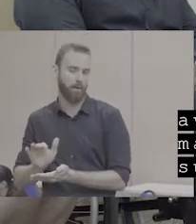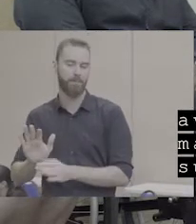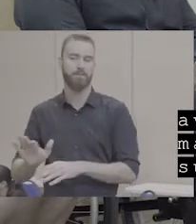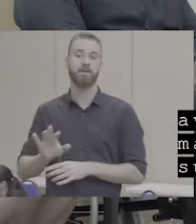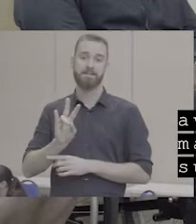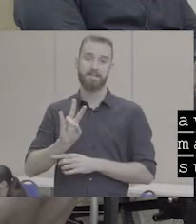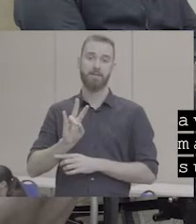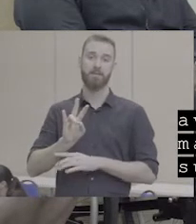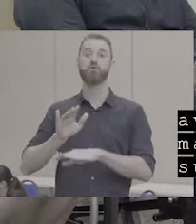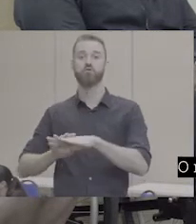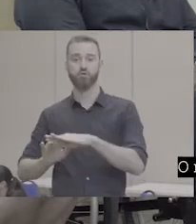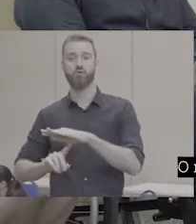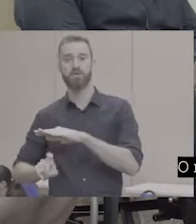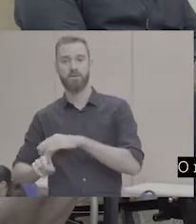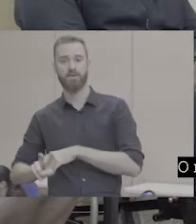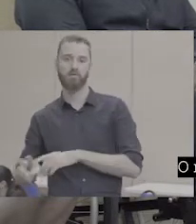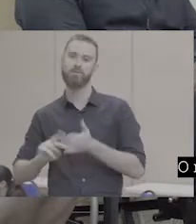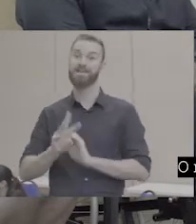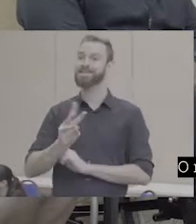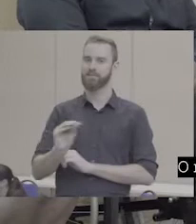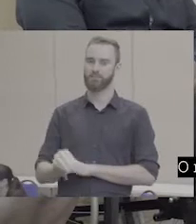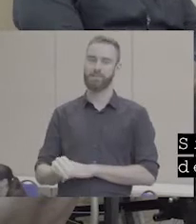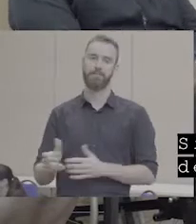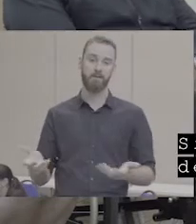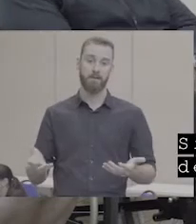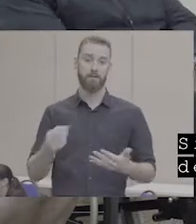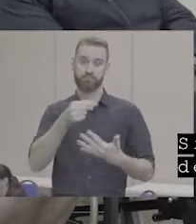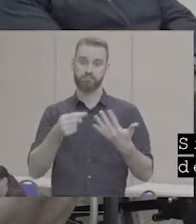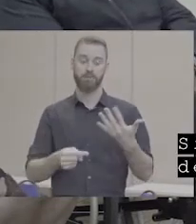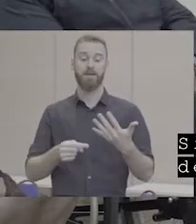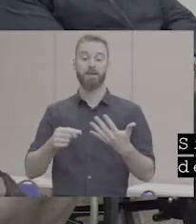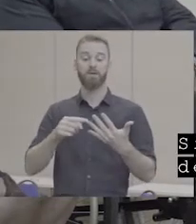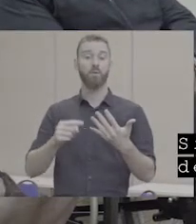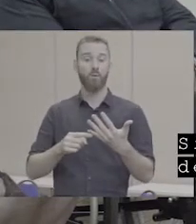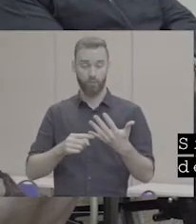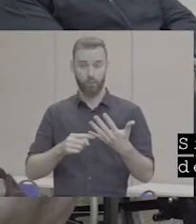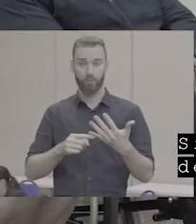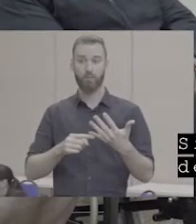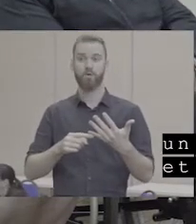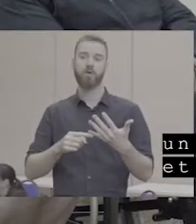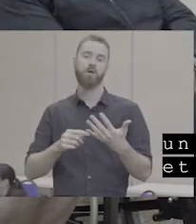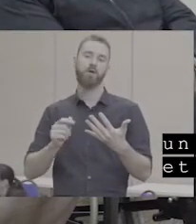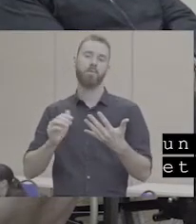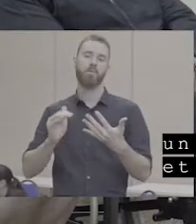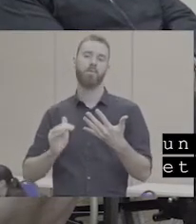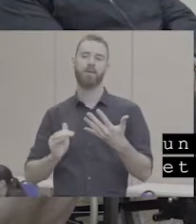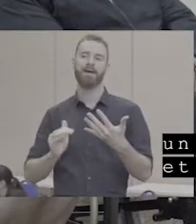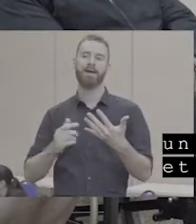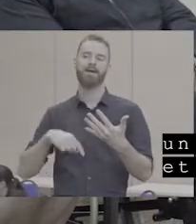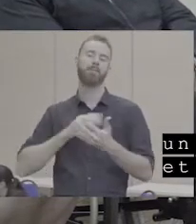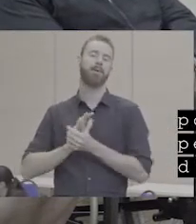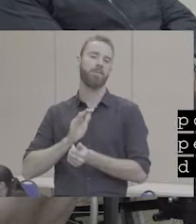majeures, donc 7 au total sur 122, on est à 6 % Si vous remarquez, nos deux derniers projets, on a un peu baissé